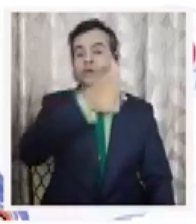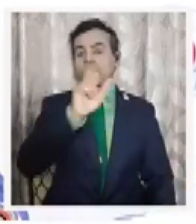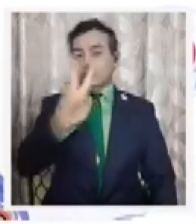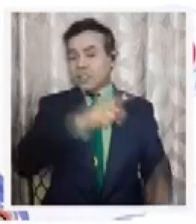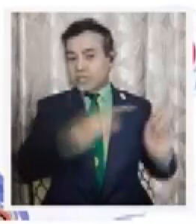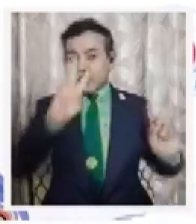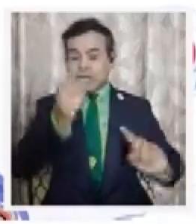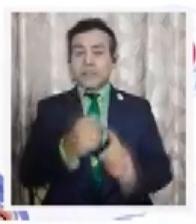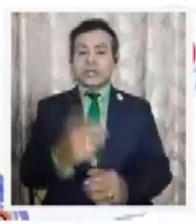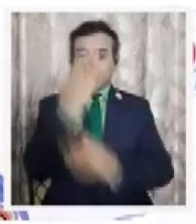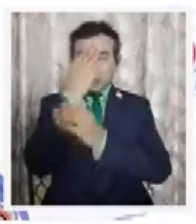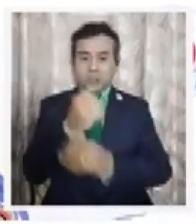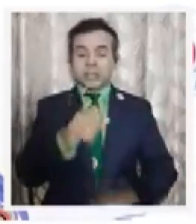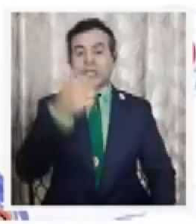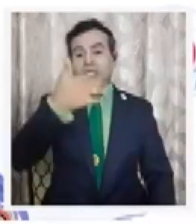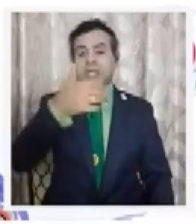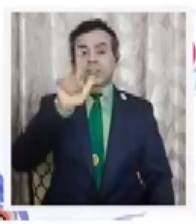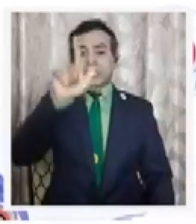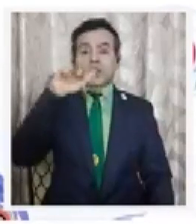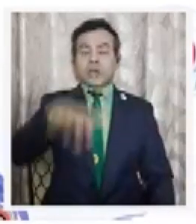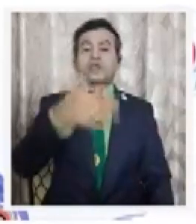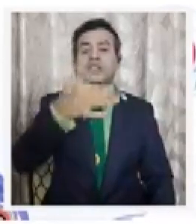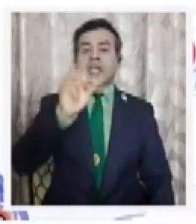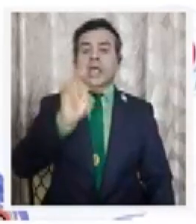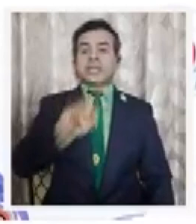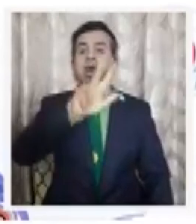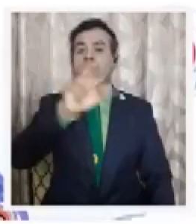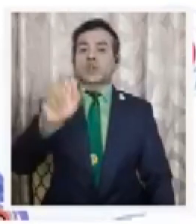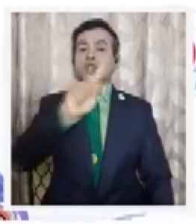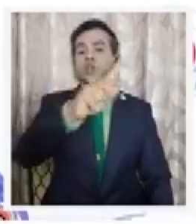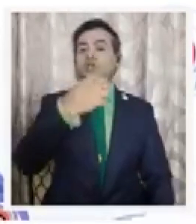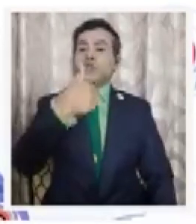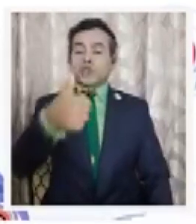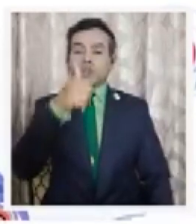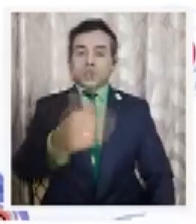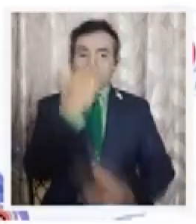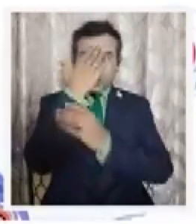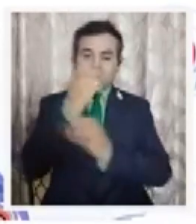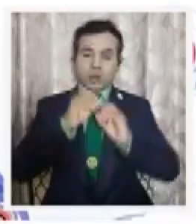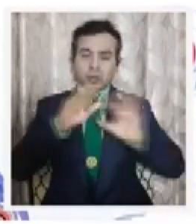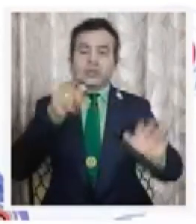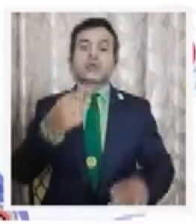দক্ষিণ পূর্ব এশিয়া 24 ঘন্টা শনাক্ত হয়েছেন 24,962 জন এবং এ পর্যন্ত শনাক্ত